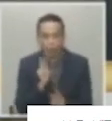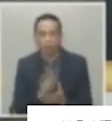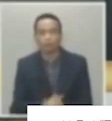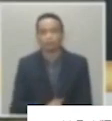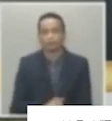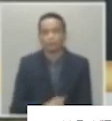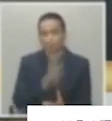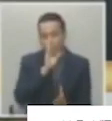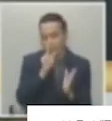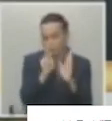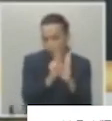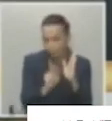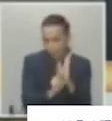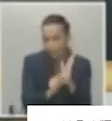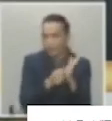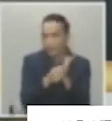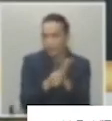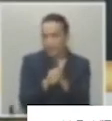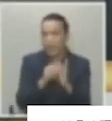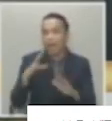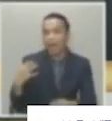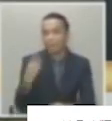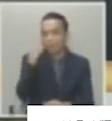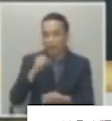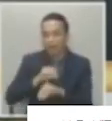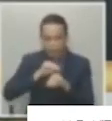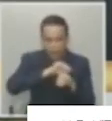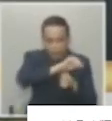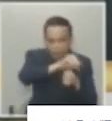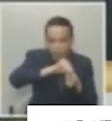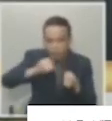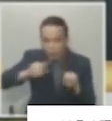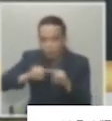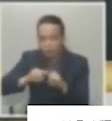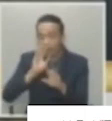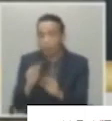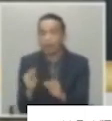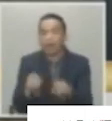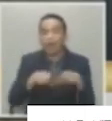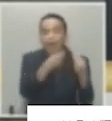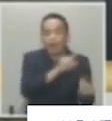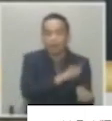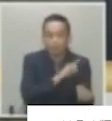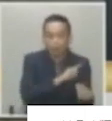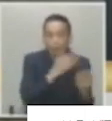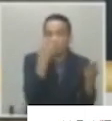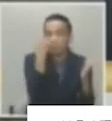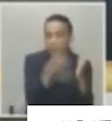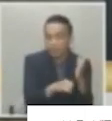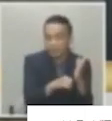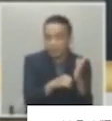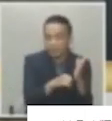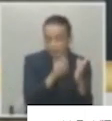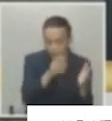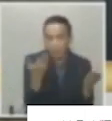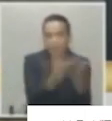นั้นถ้าไม่แก้กฎหมายกระจายอำนาจในกระบวนการเหล่านี้นะครับโอนผิดก็โอนใหม่ได้แม่น้ำหลายจังหวัดเนี่ยโอนให้ท้องถิ่นไม่